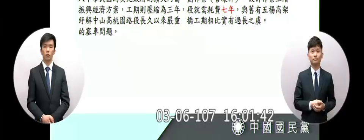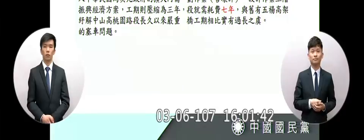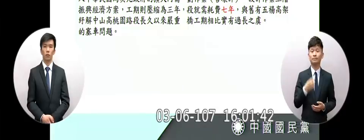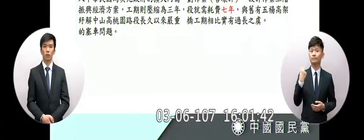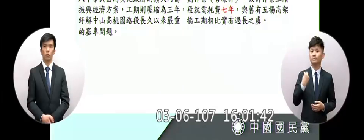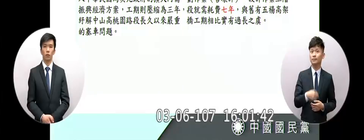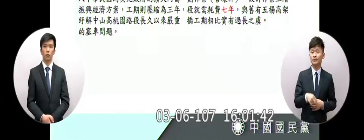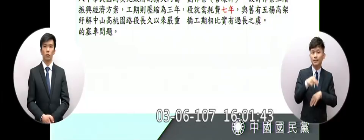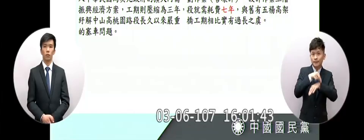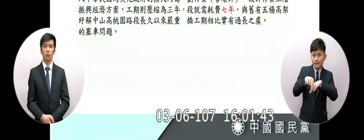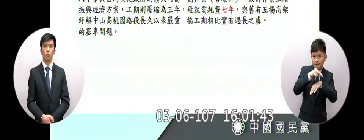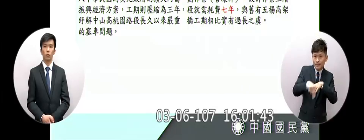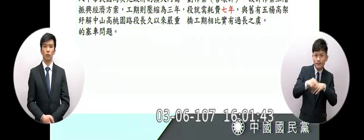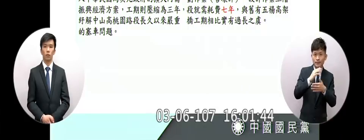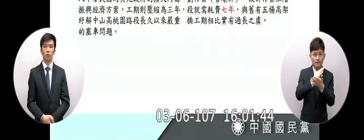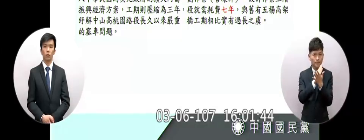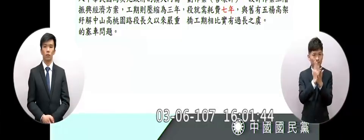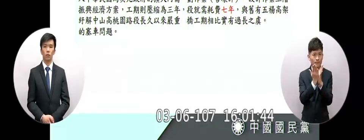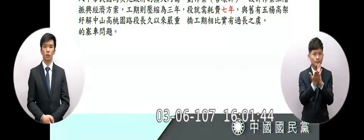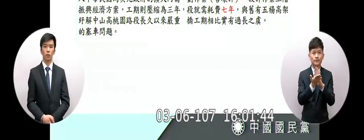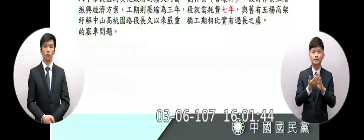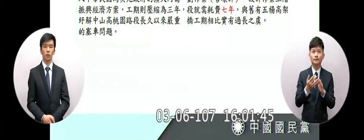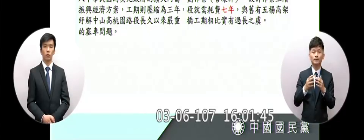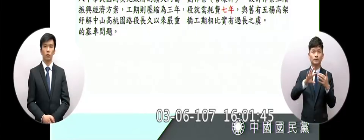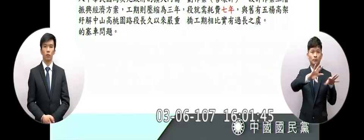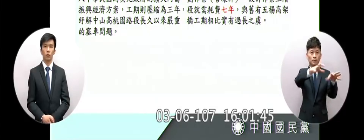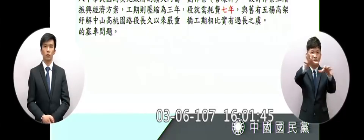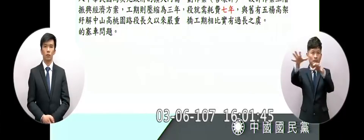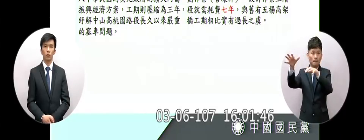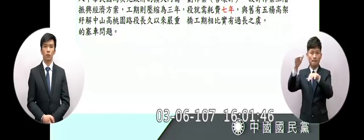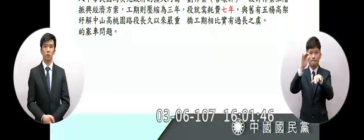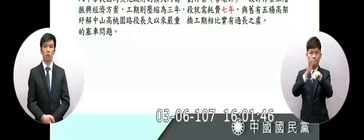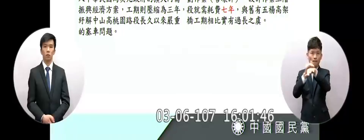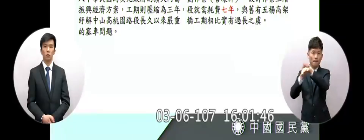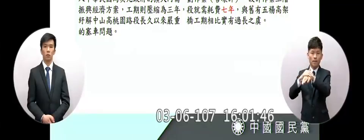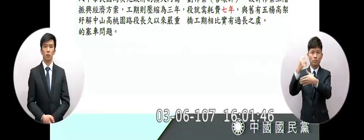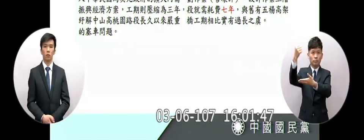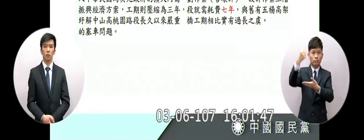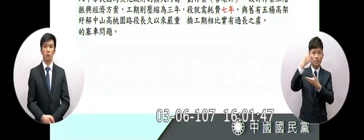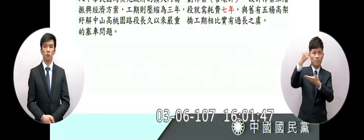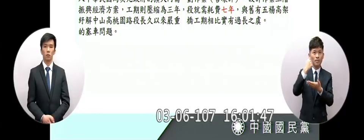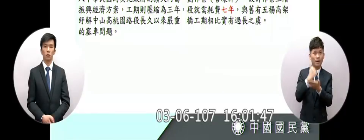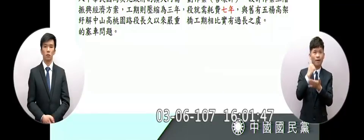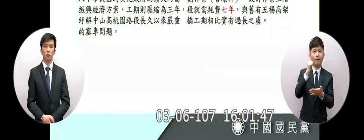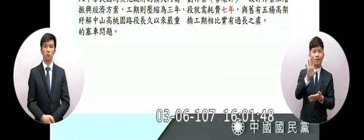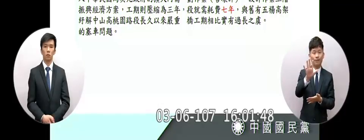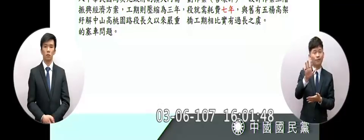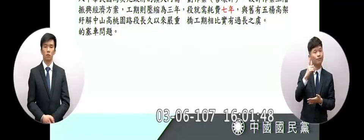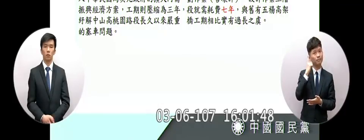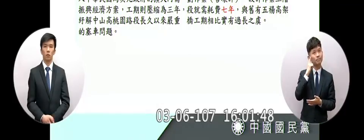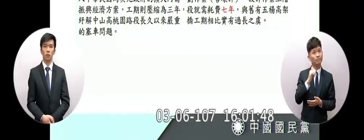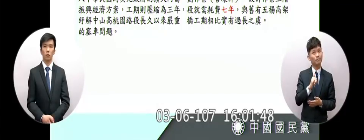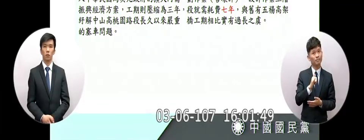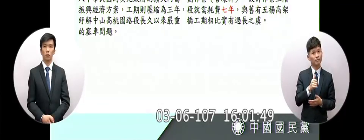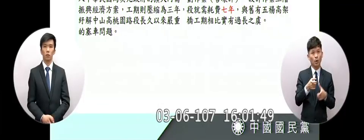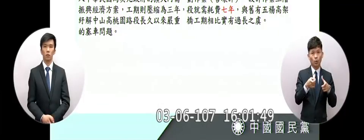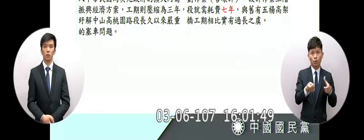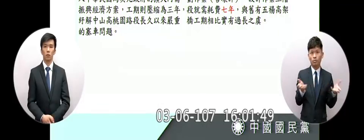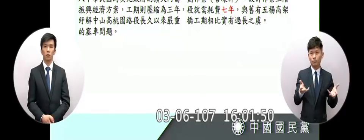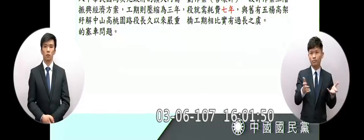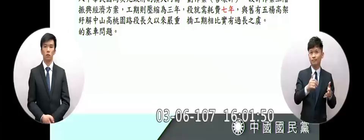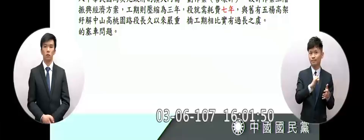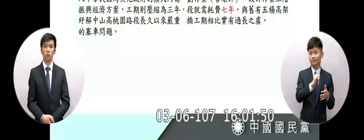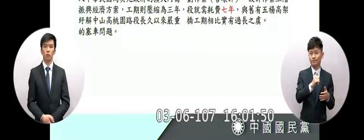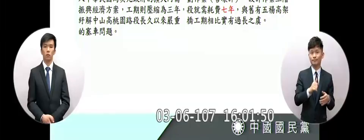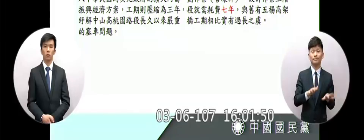且它的设计各方面好像也得到一些国际的奖项哈，算是不错的一个公共工程哈。